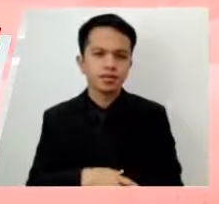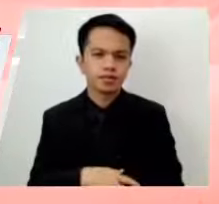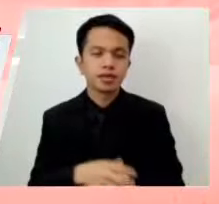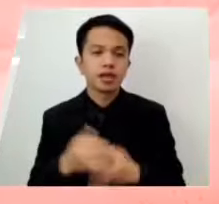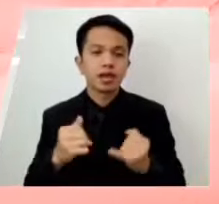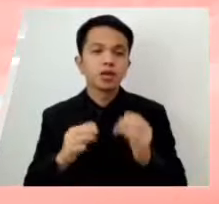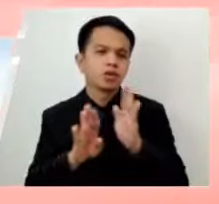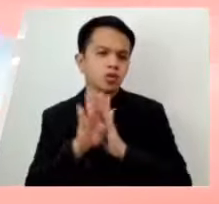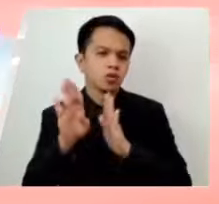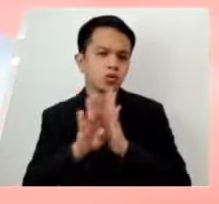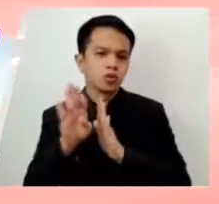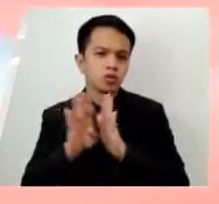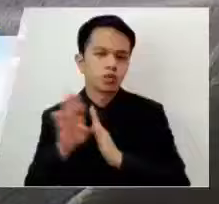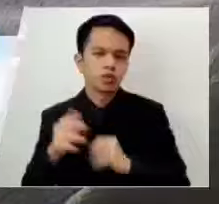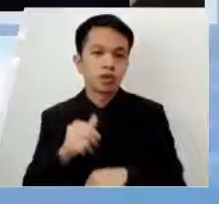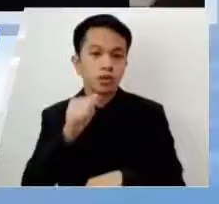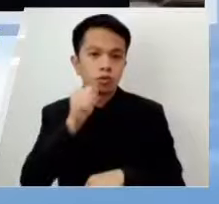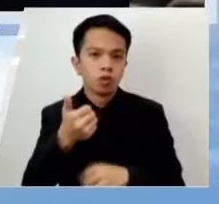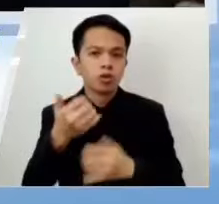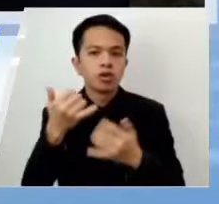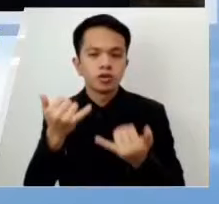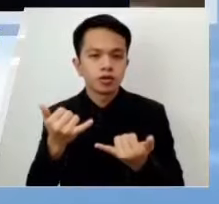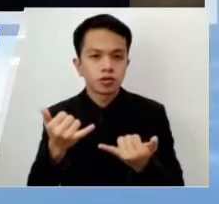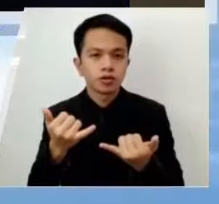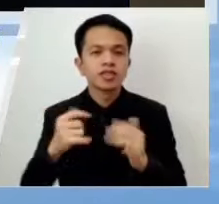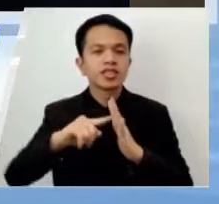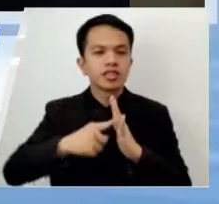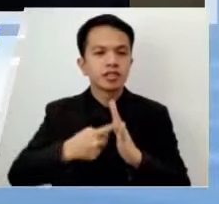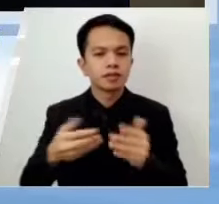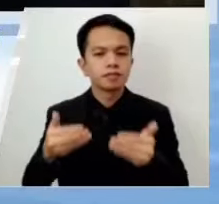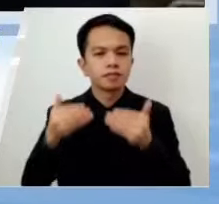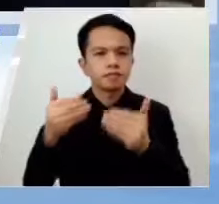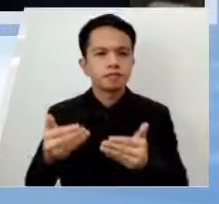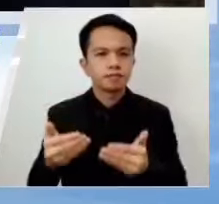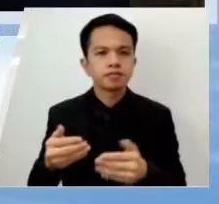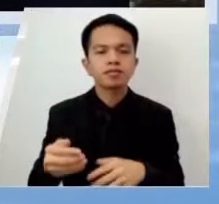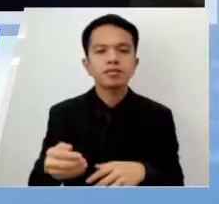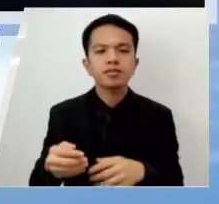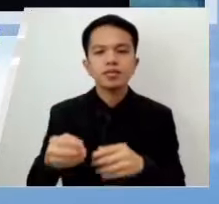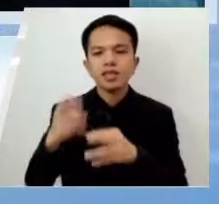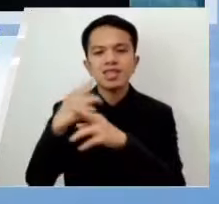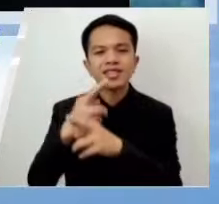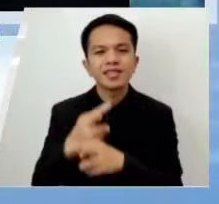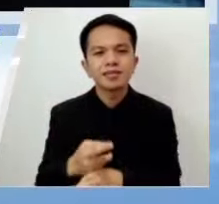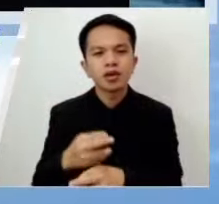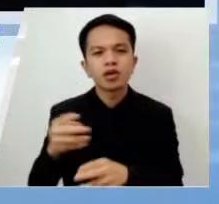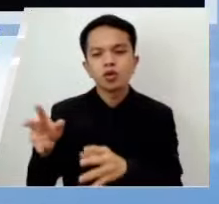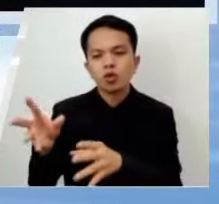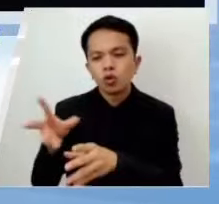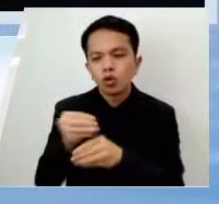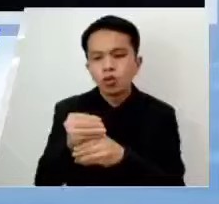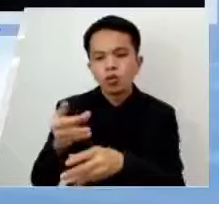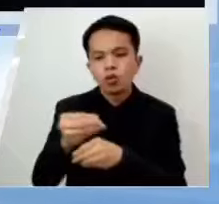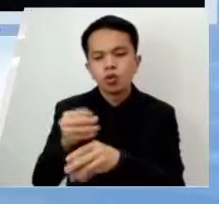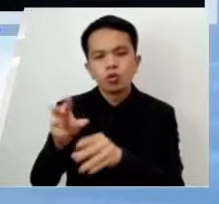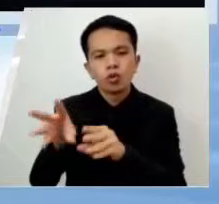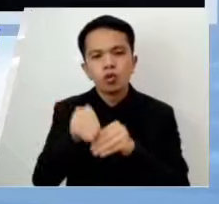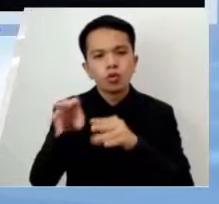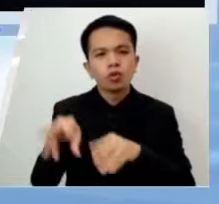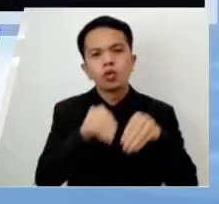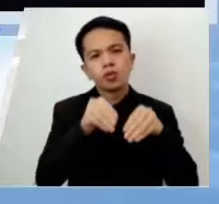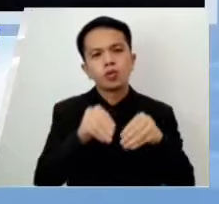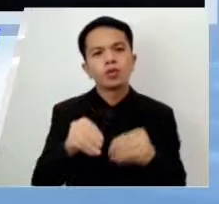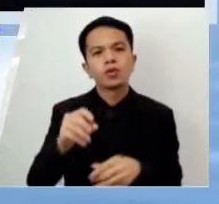ito. Bukas, inaasahang sisimula na ang siphoning o paghigop ng langis. 300,000 liters daw ang